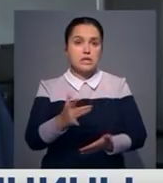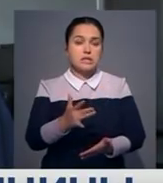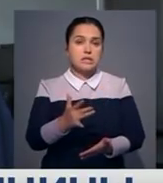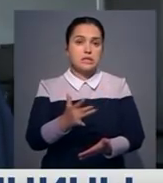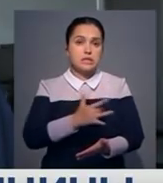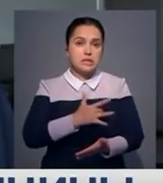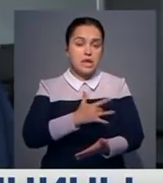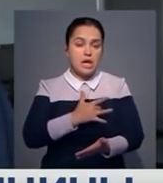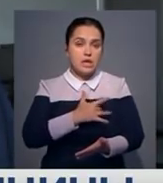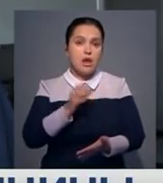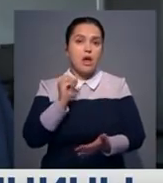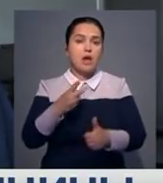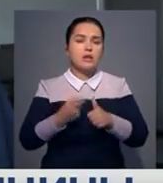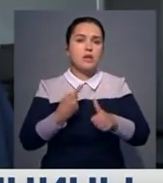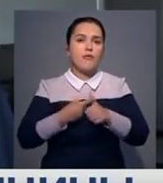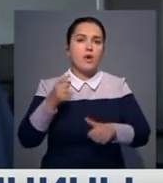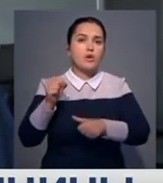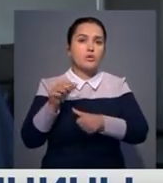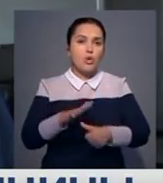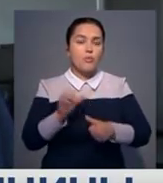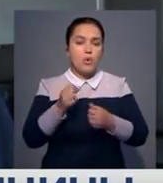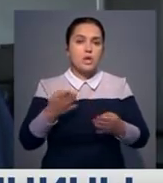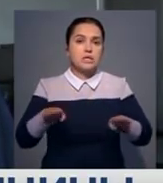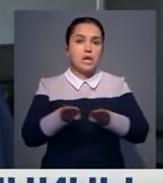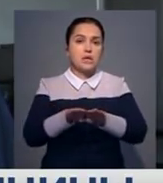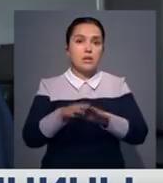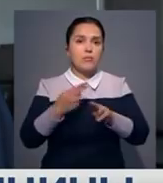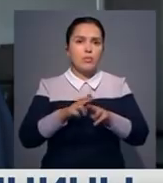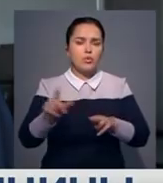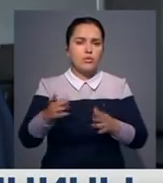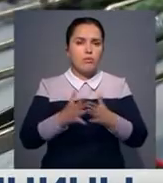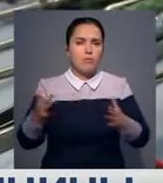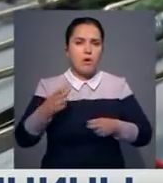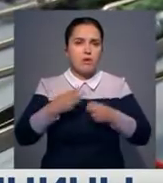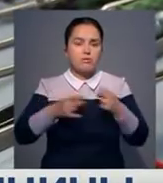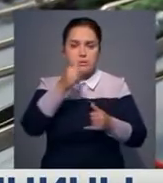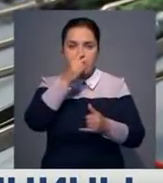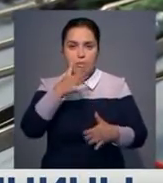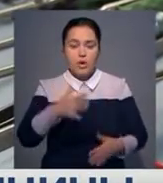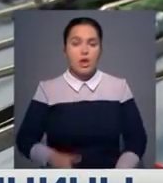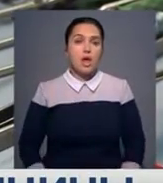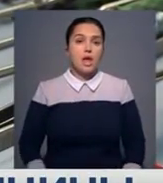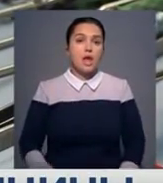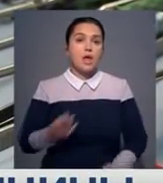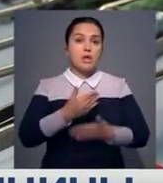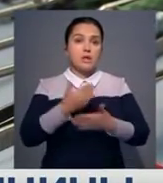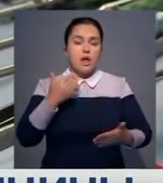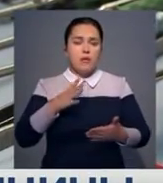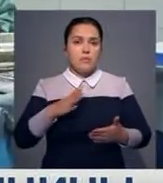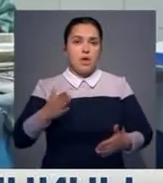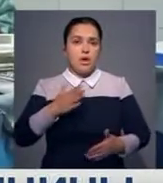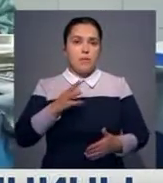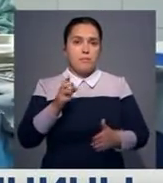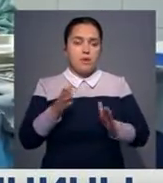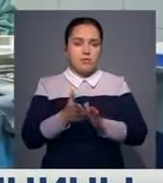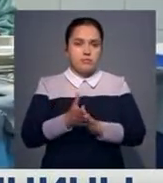называется зонтик, смог закрыть. Но у нее был огромный дефект, то есть не было возможности. Раньше в таком случае пришлось бы раскрывать всю грудную клетку,